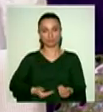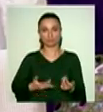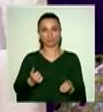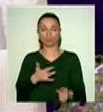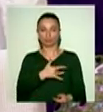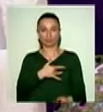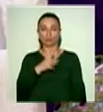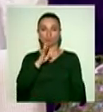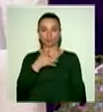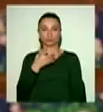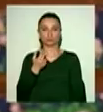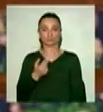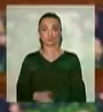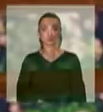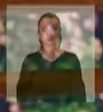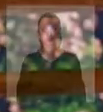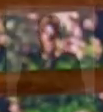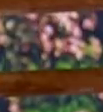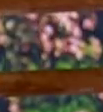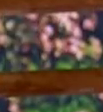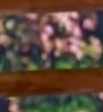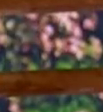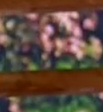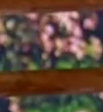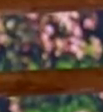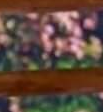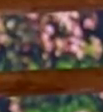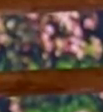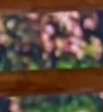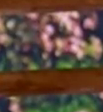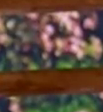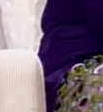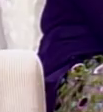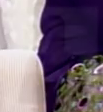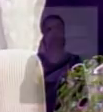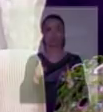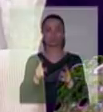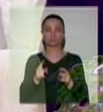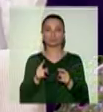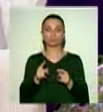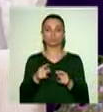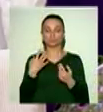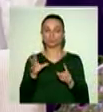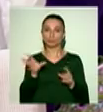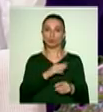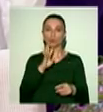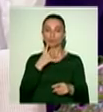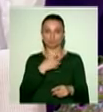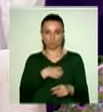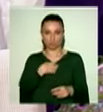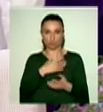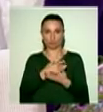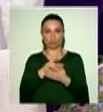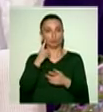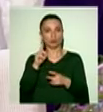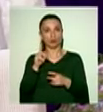წელიწადს ხოთ ერთ? დაახლოებით 4. ხო, დაახლოებით 4. დაახლოებით. ამ 4 წელიწადში ყველაზე თუ მთელი